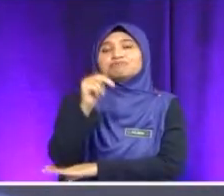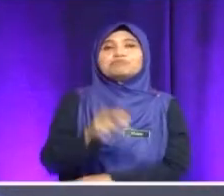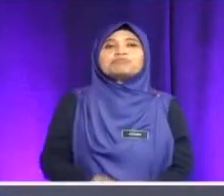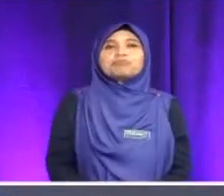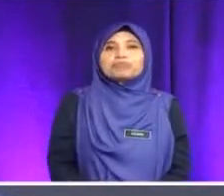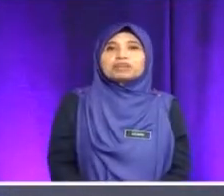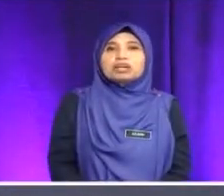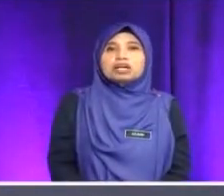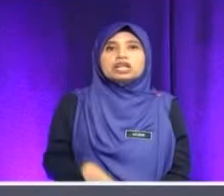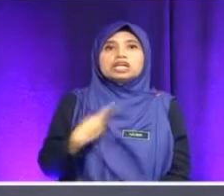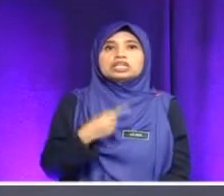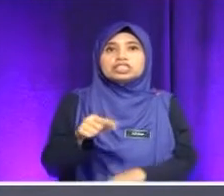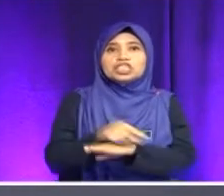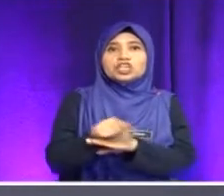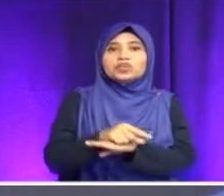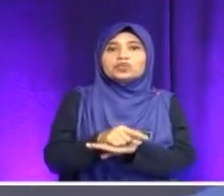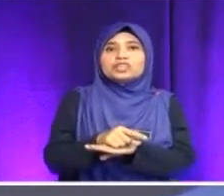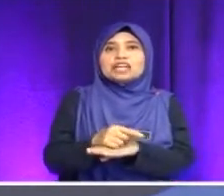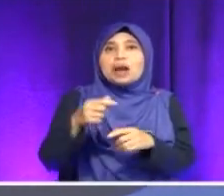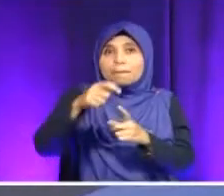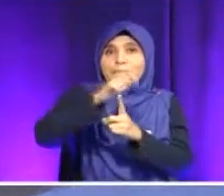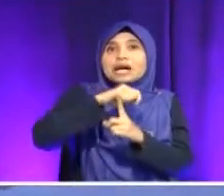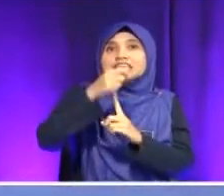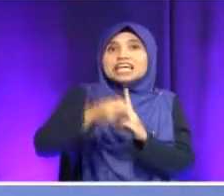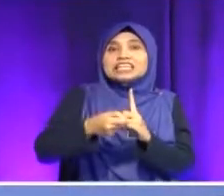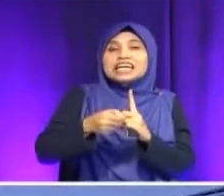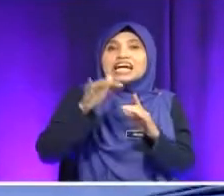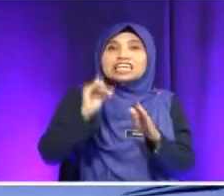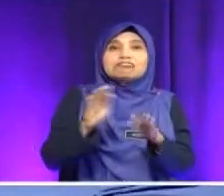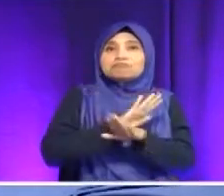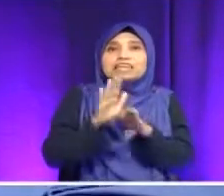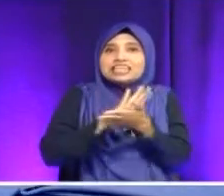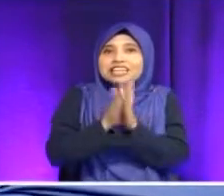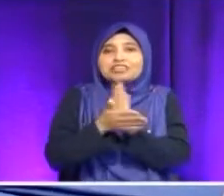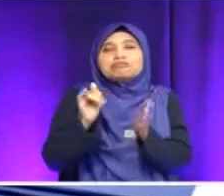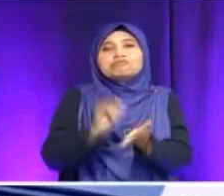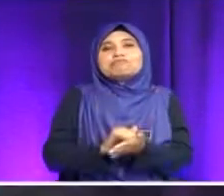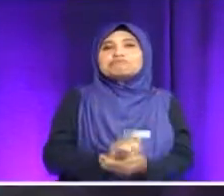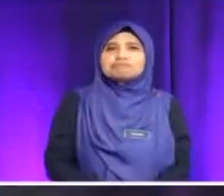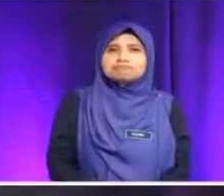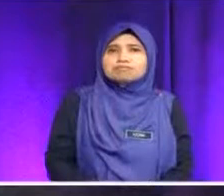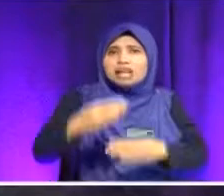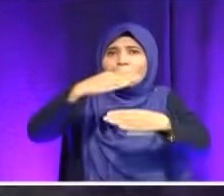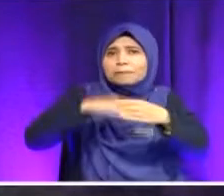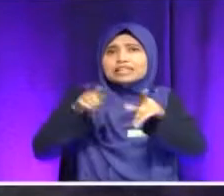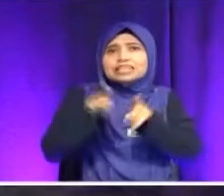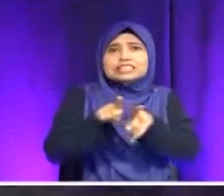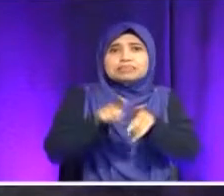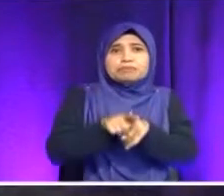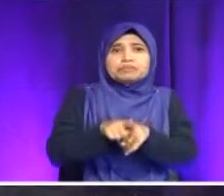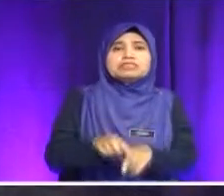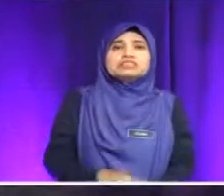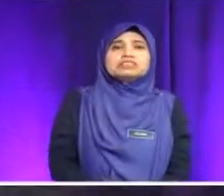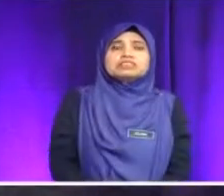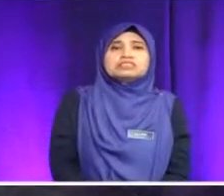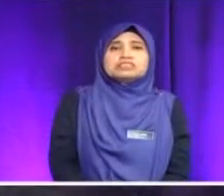banana coba penembak jadi-jadian by Teguh Oke dipateni sama juga Hai